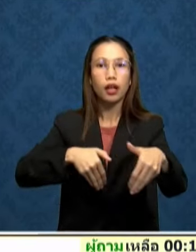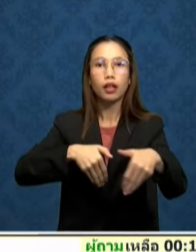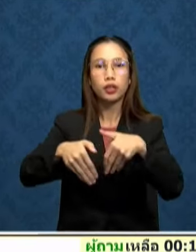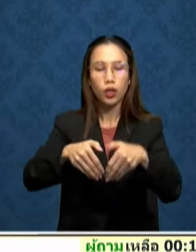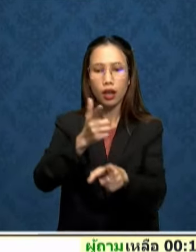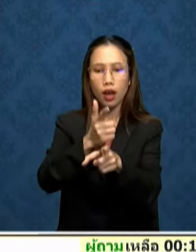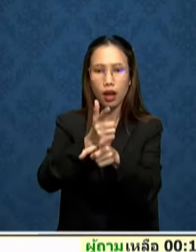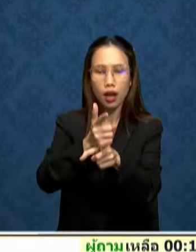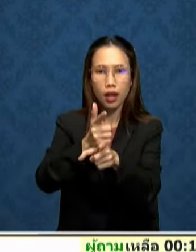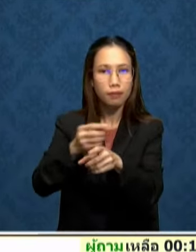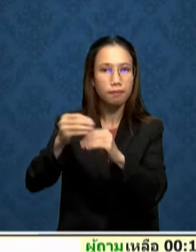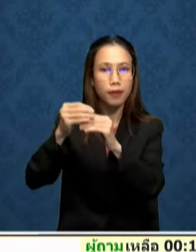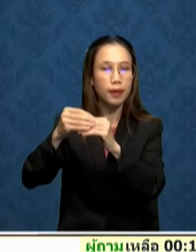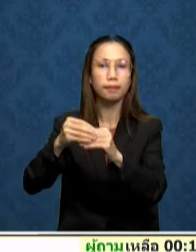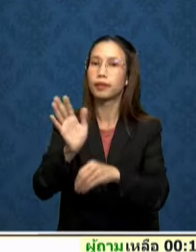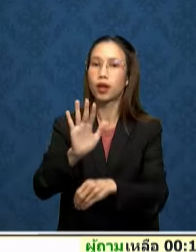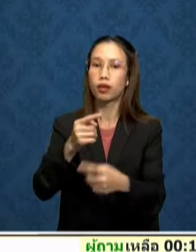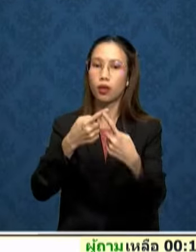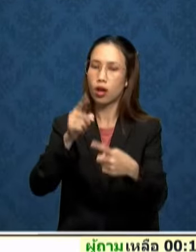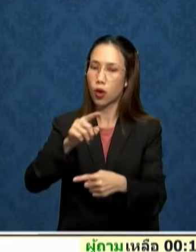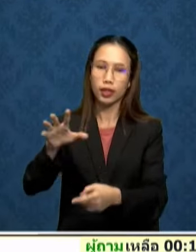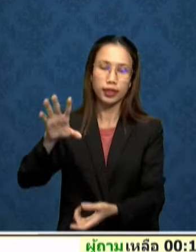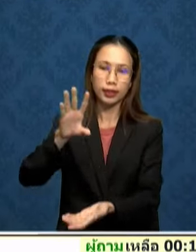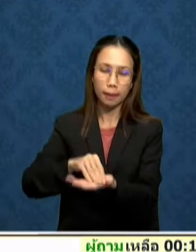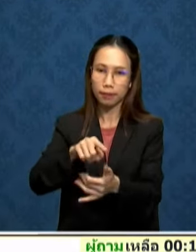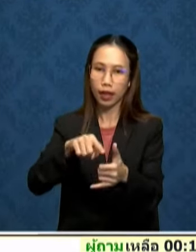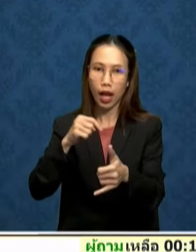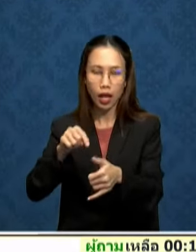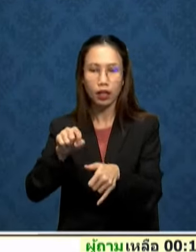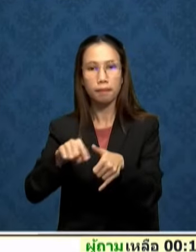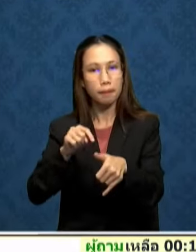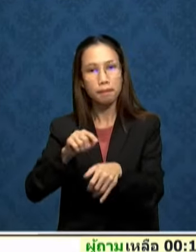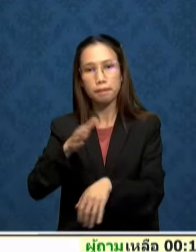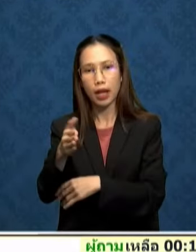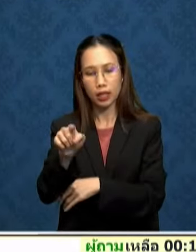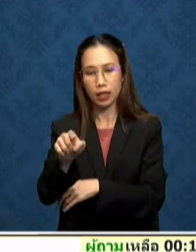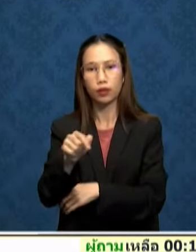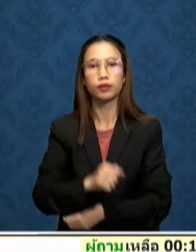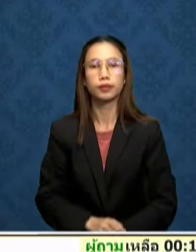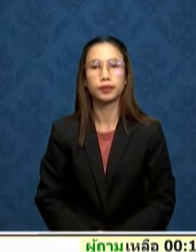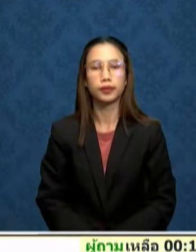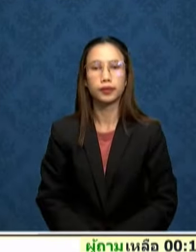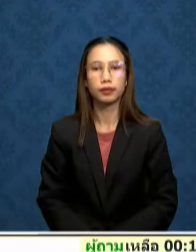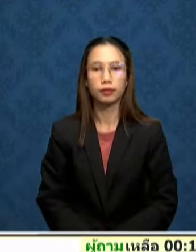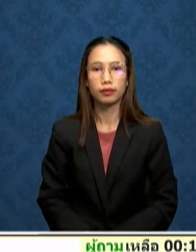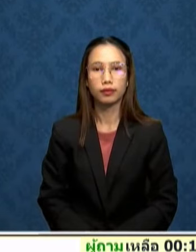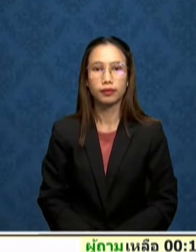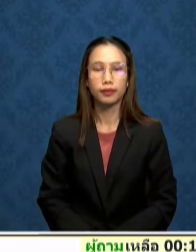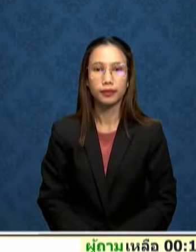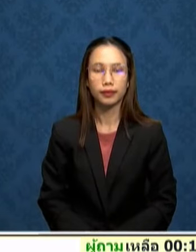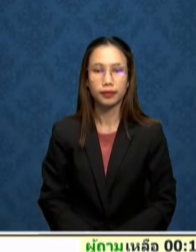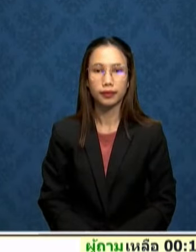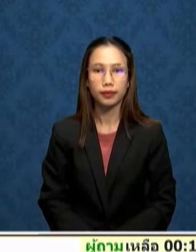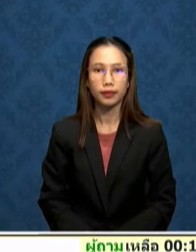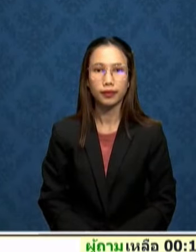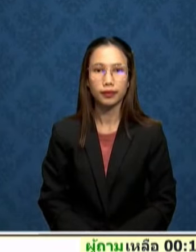ในการเลี้ยงเพิ่มนะครับกำจัดอย่างเดียวเท่านั้นนั่นคือสิ่งที่ผมยืนยันได้ครับกับเรียนผ่านท่านประธานครับ